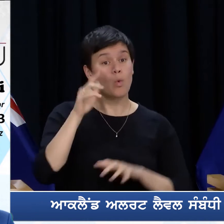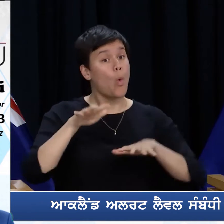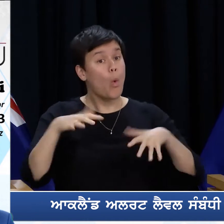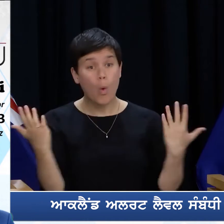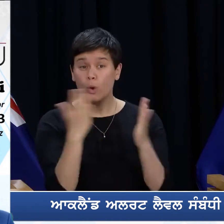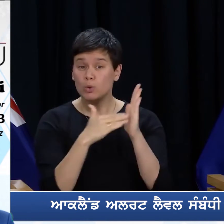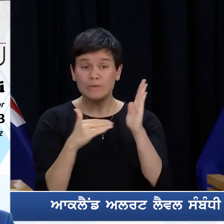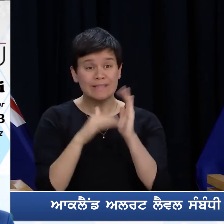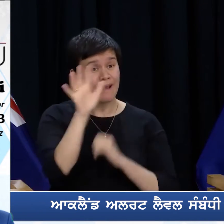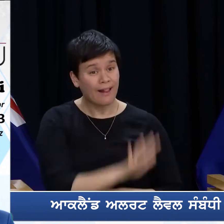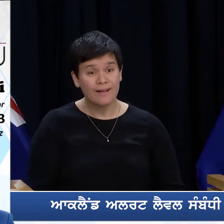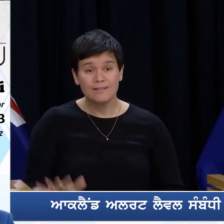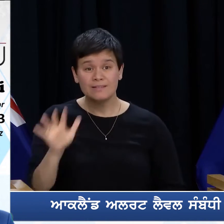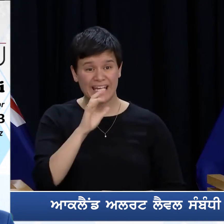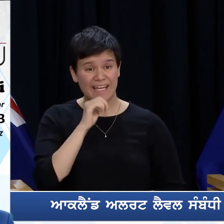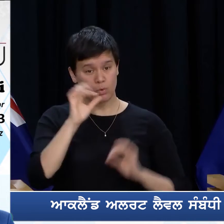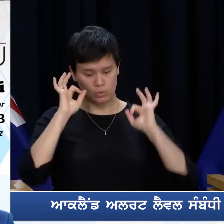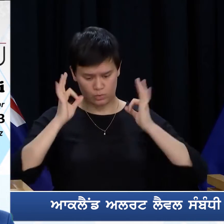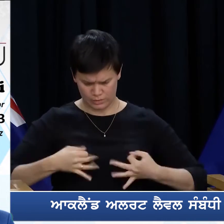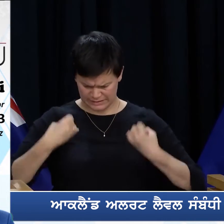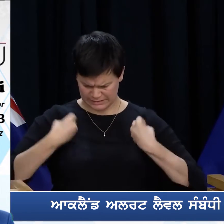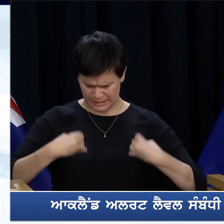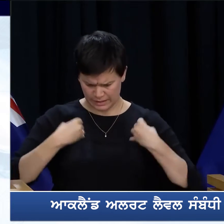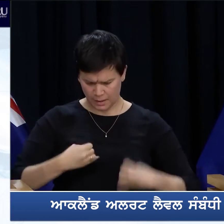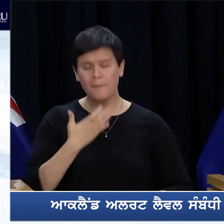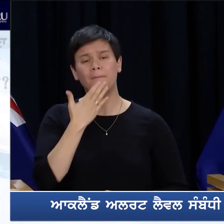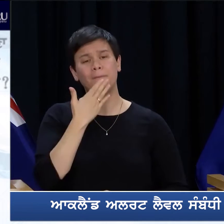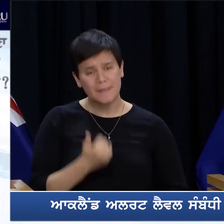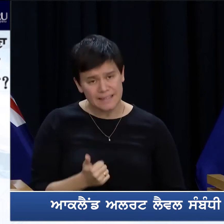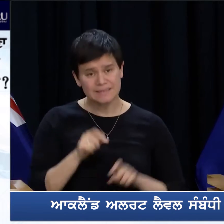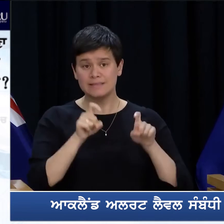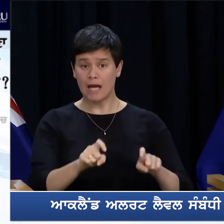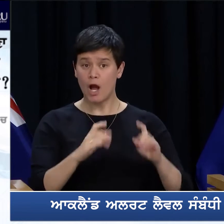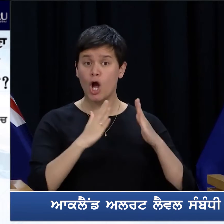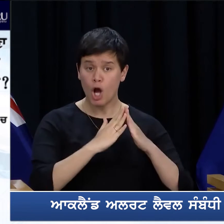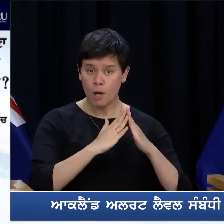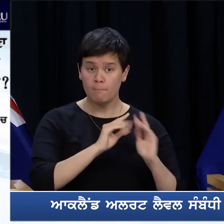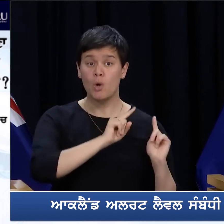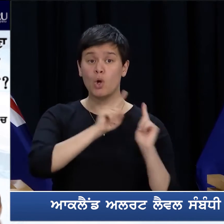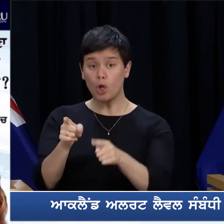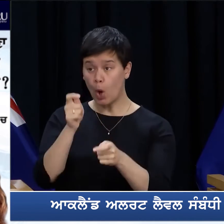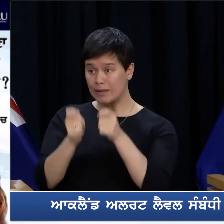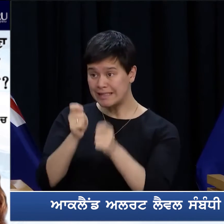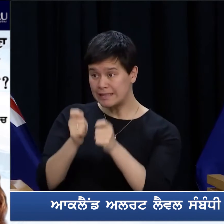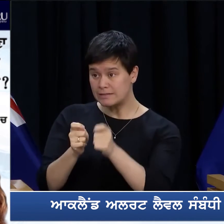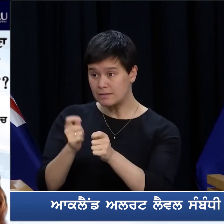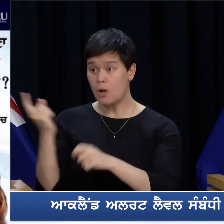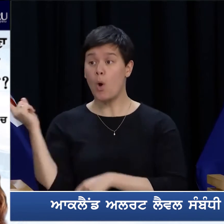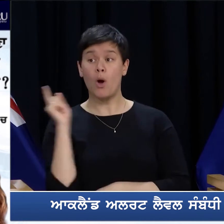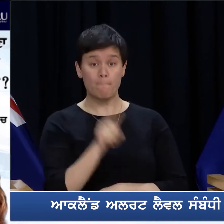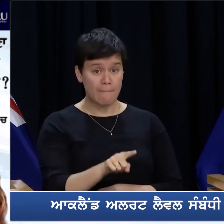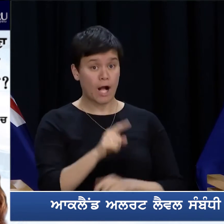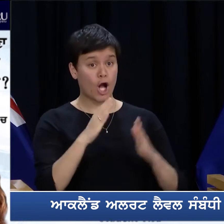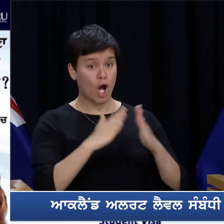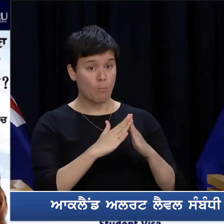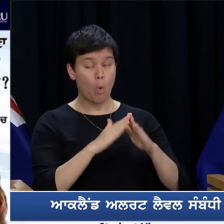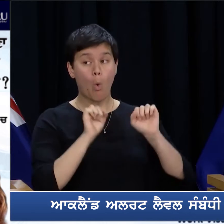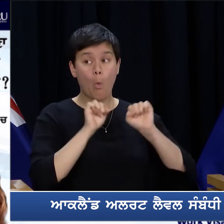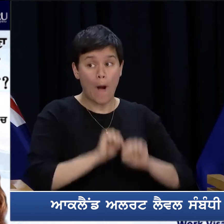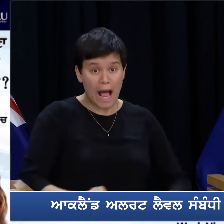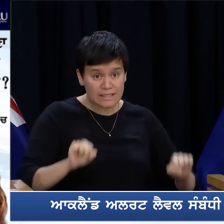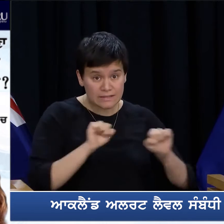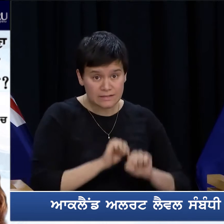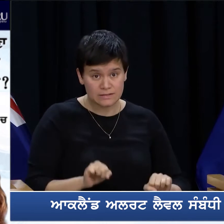should get a test and stay at home until they have a negative test result. Out of an abundance